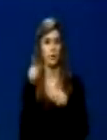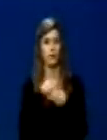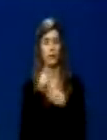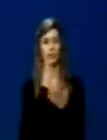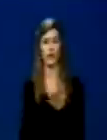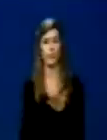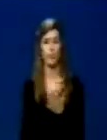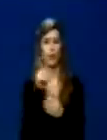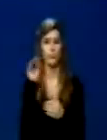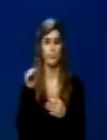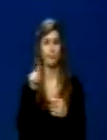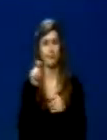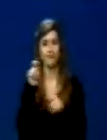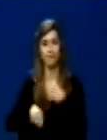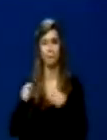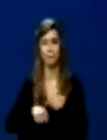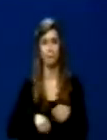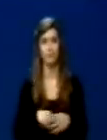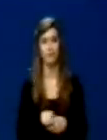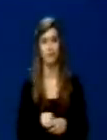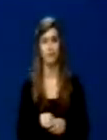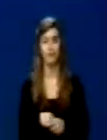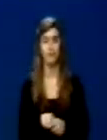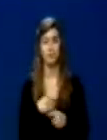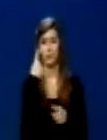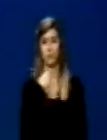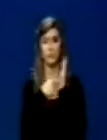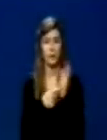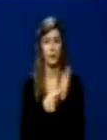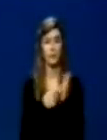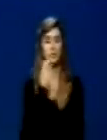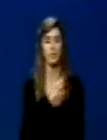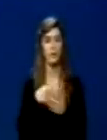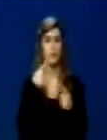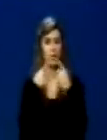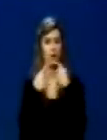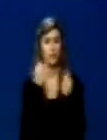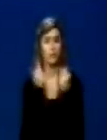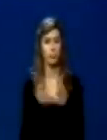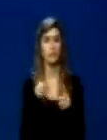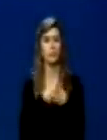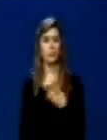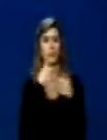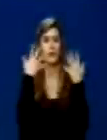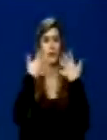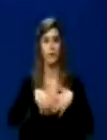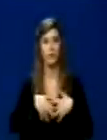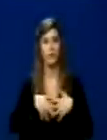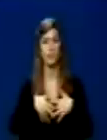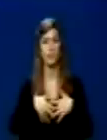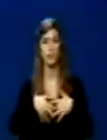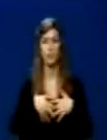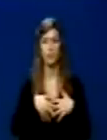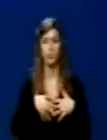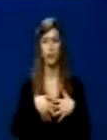paditur. Veçanërisht këtu po e përmendi një rast që e kemi diskutuar disa herë në Kuvend, pra fabrikën e tubave, ku nuk flitet fare në raport se çfarë do të